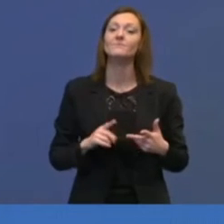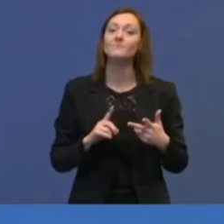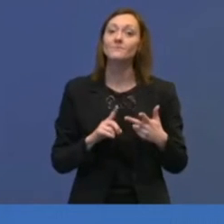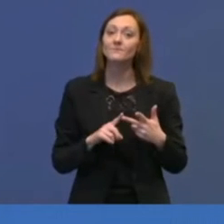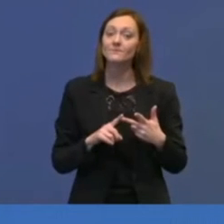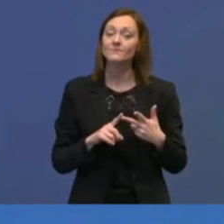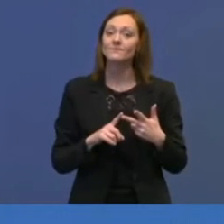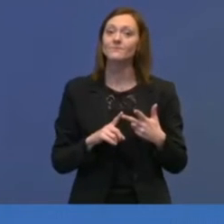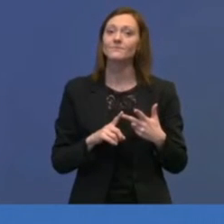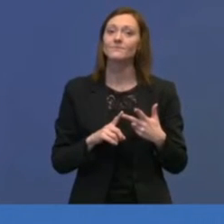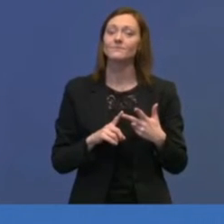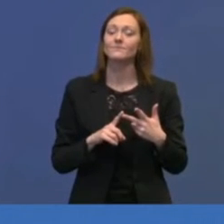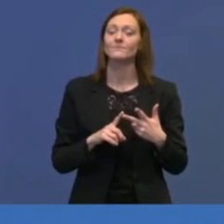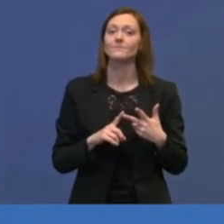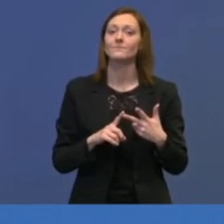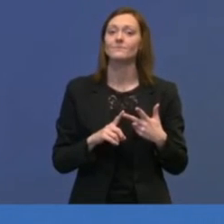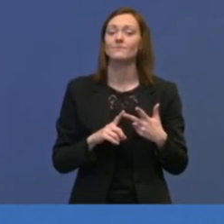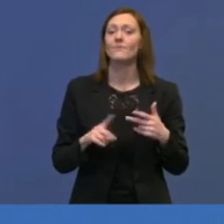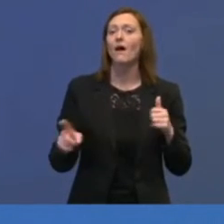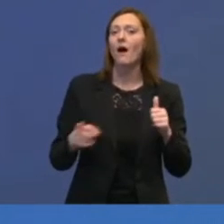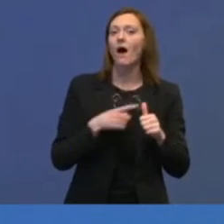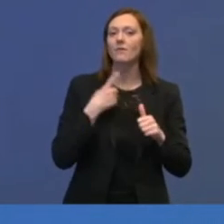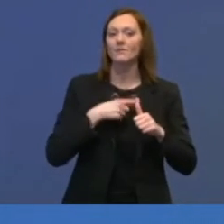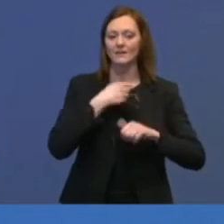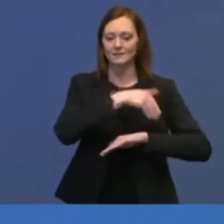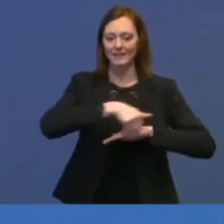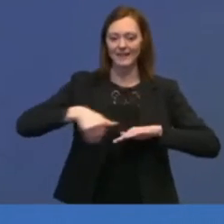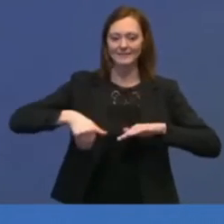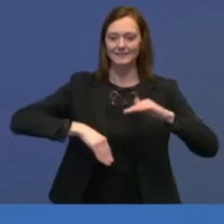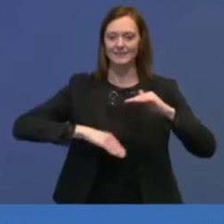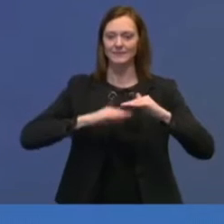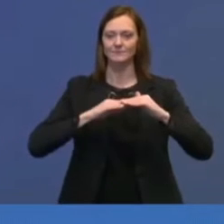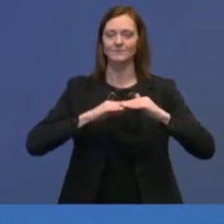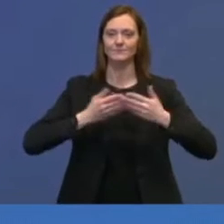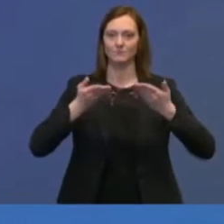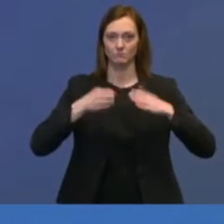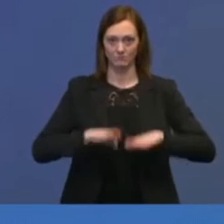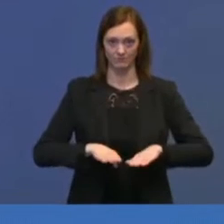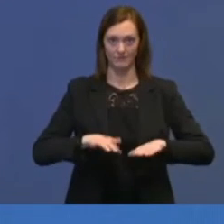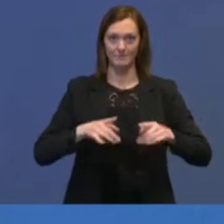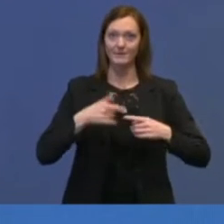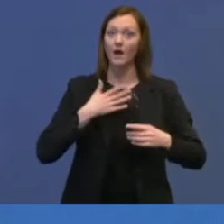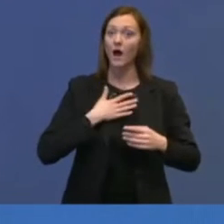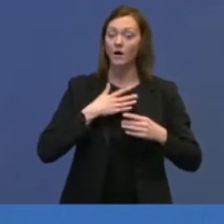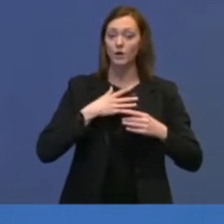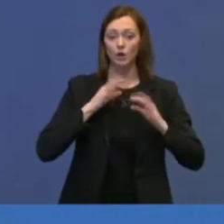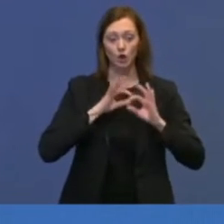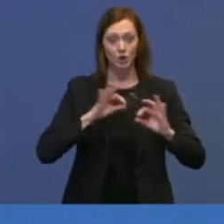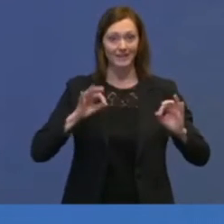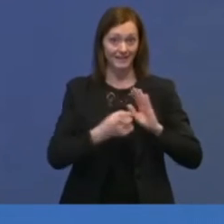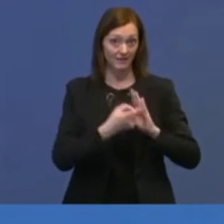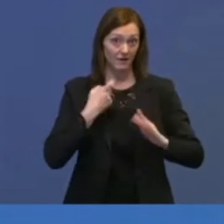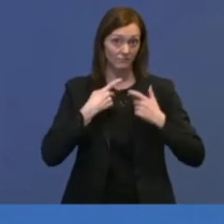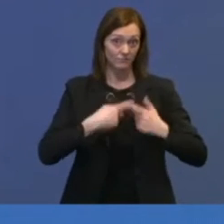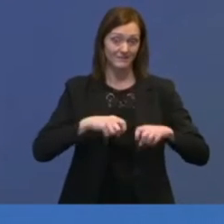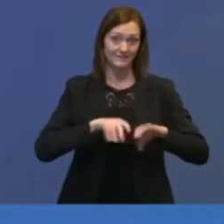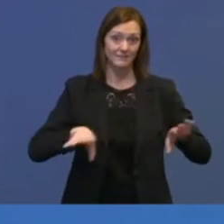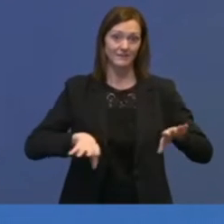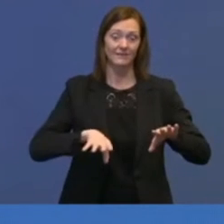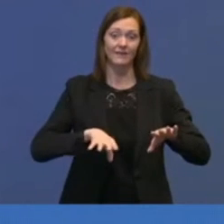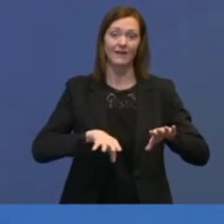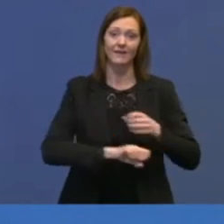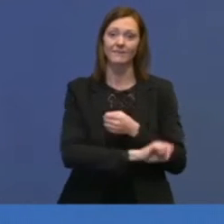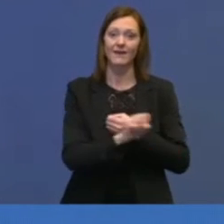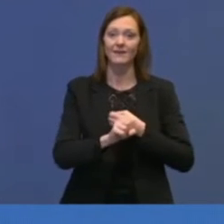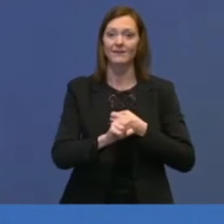Wa xa no maysha ka sara ina damman xa didna anti tiradadaka lakiin waxa sardi ah in haulaha lofu liya hab isqaatsinta uudurka kahur tegaysa.